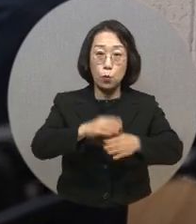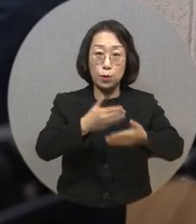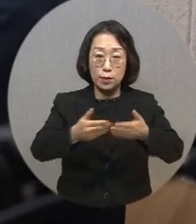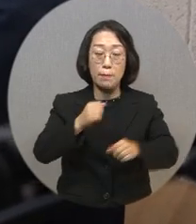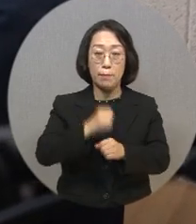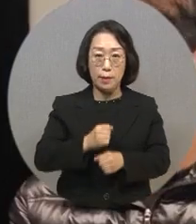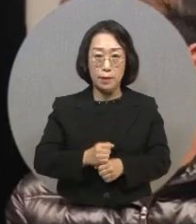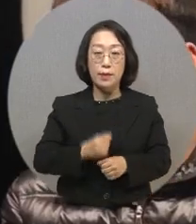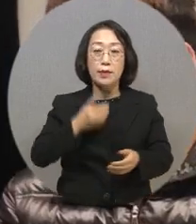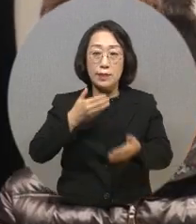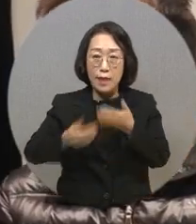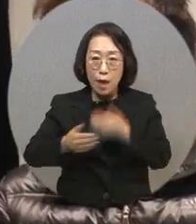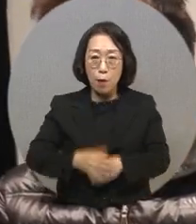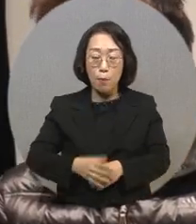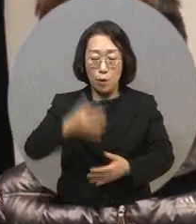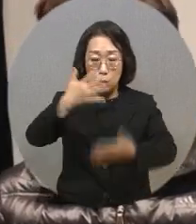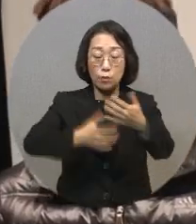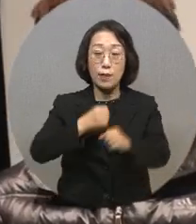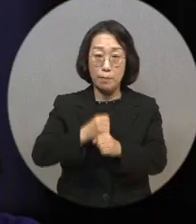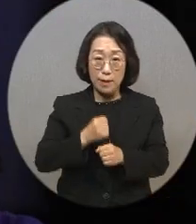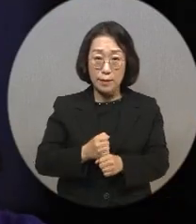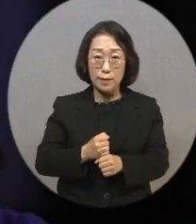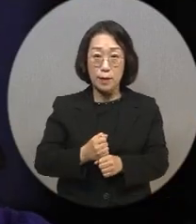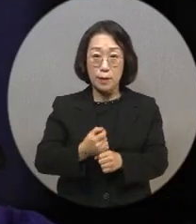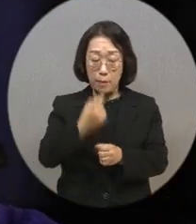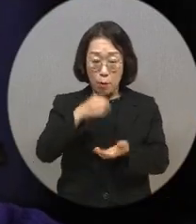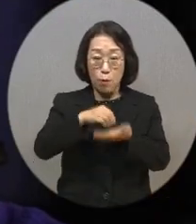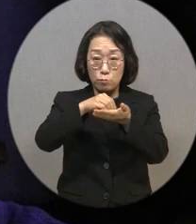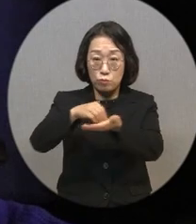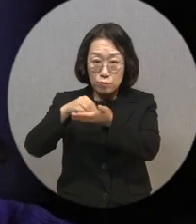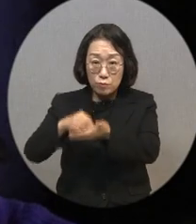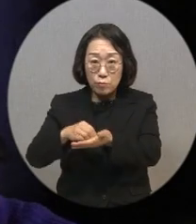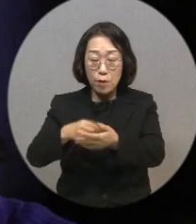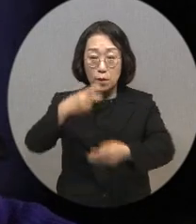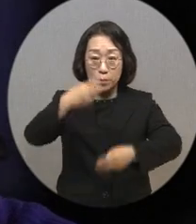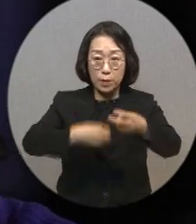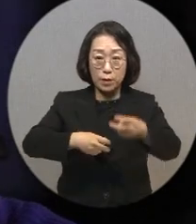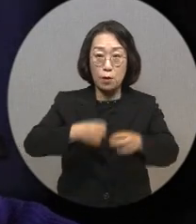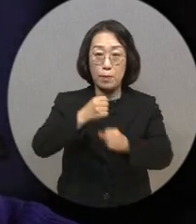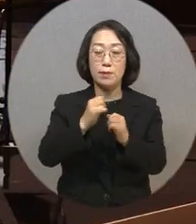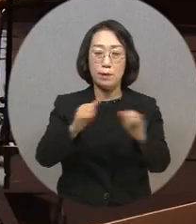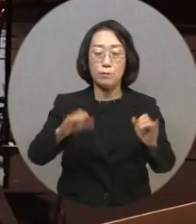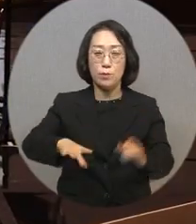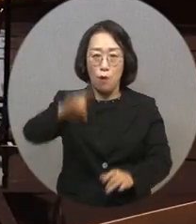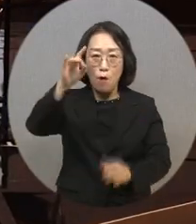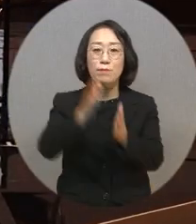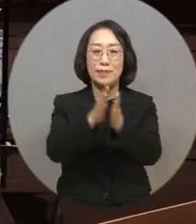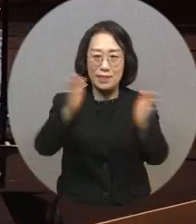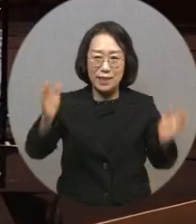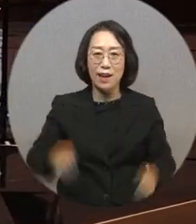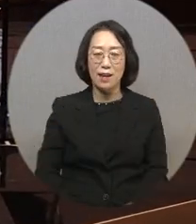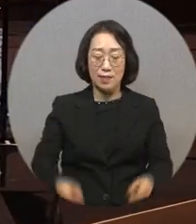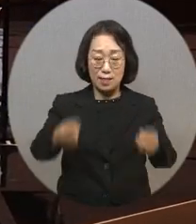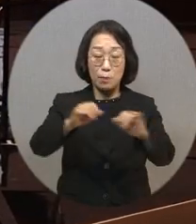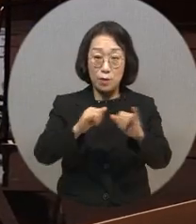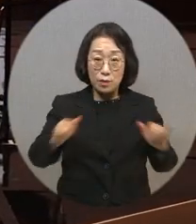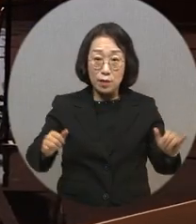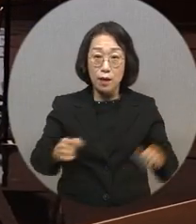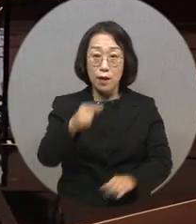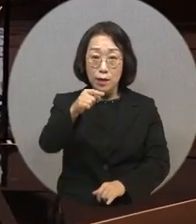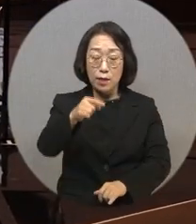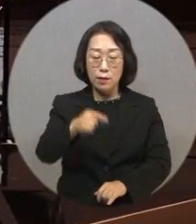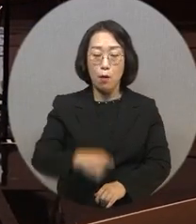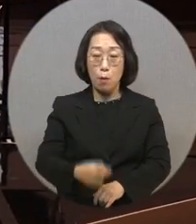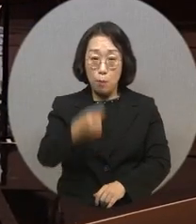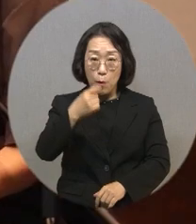체험, 영상 제작 등의 활동을 통해 미디어 크리에이터로서 첫걸음을 내딛었습니다. 참여자들은 이 과정을 통해